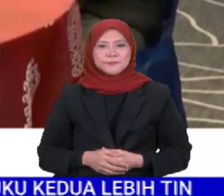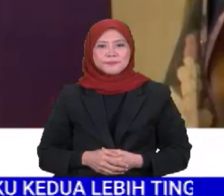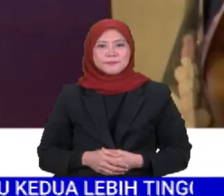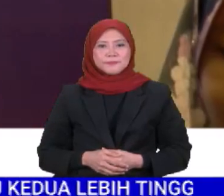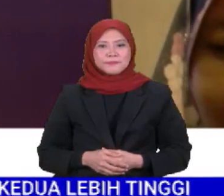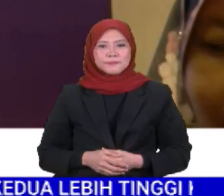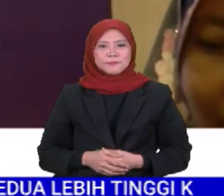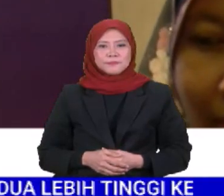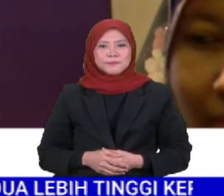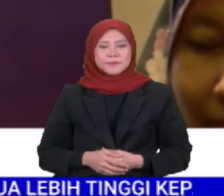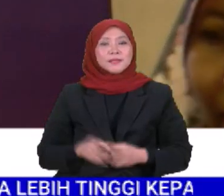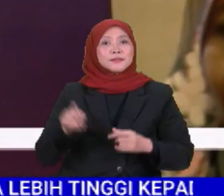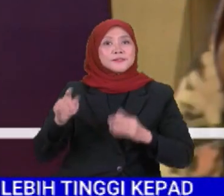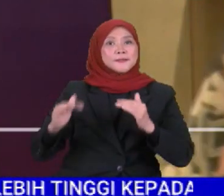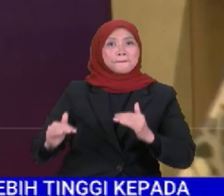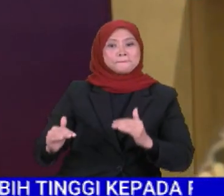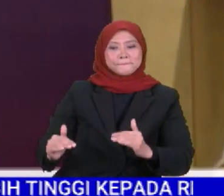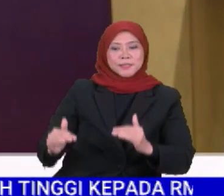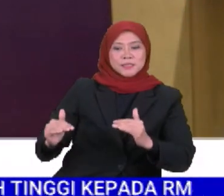jadi meninggikan